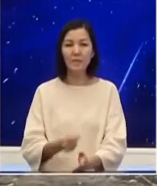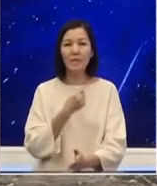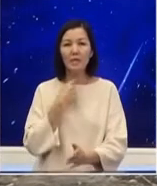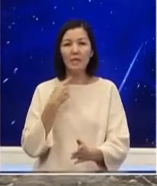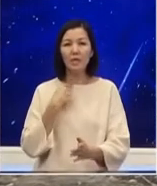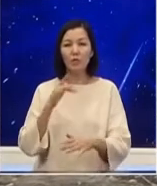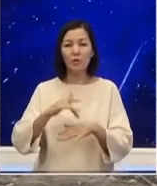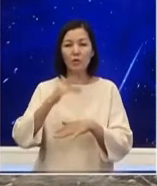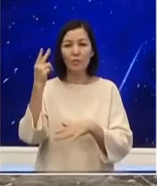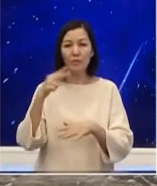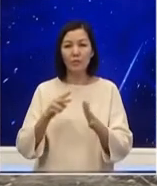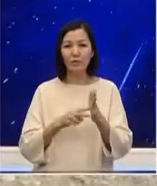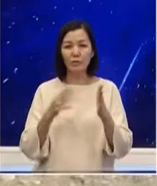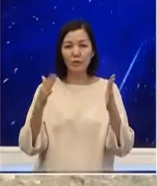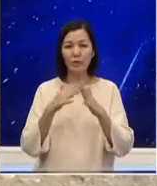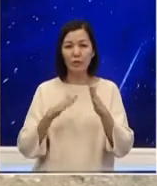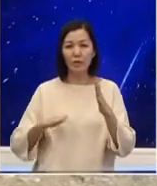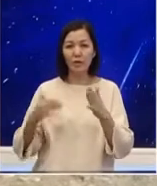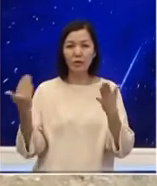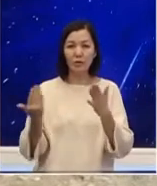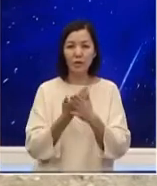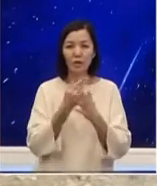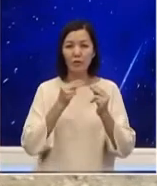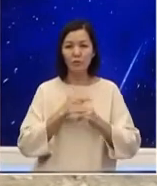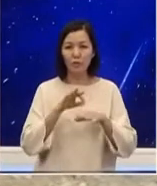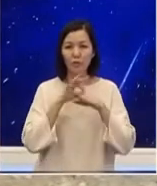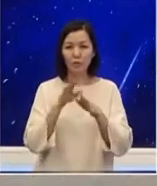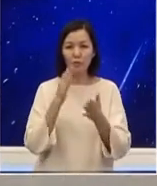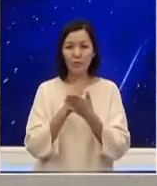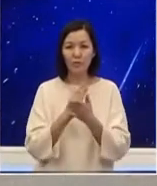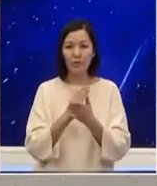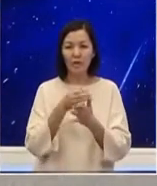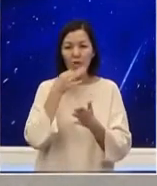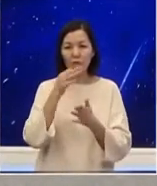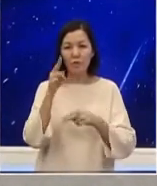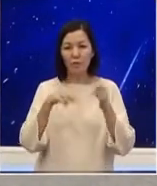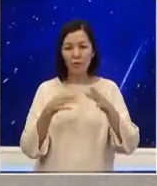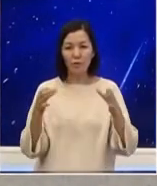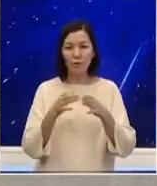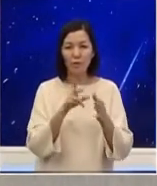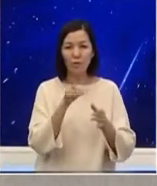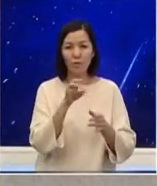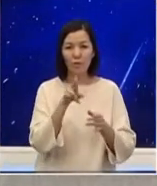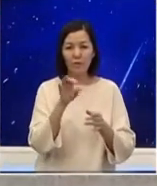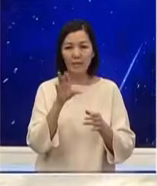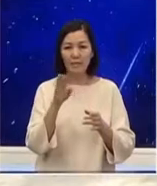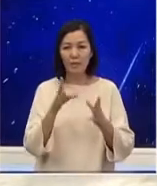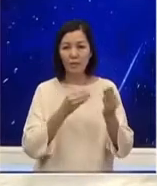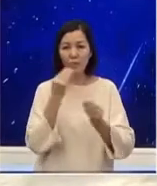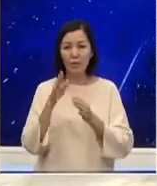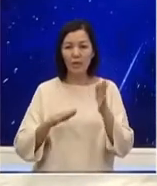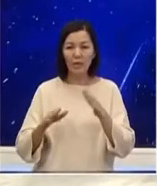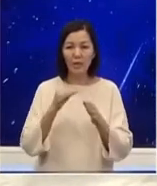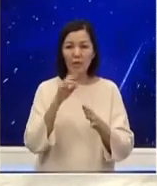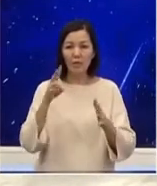Талдықорғанда көп қабатты 27 тұрғын үй алаңдарын жаңарту жұмыстары қызу жүріп жатыр. Жауапты Golden City серіктестігі ойын алаңдарын 90